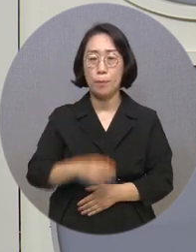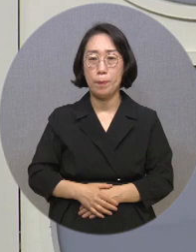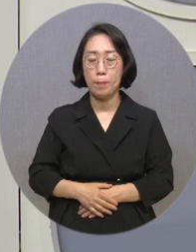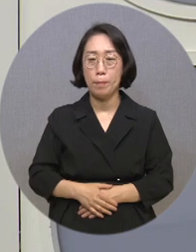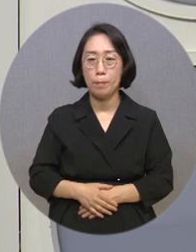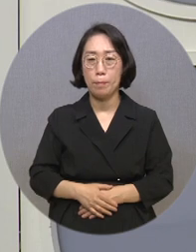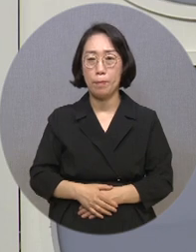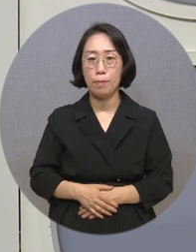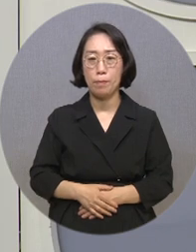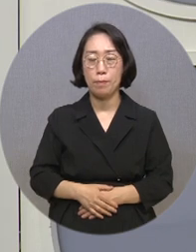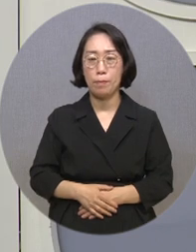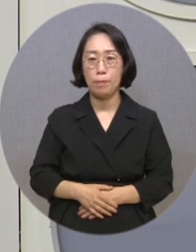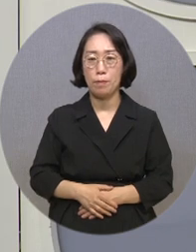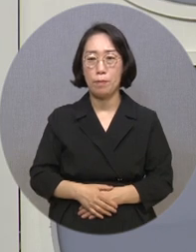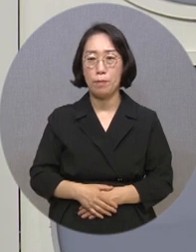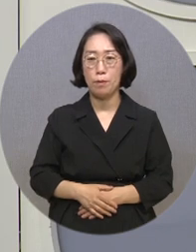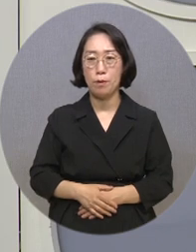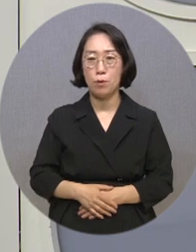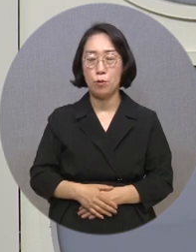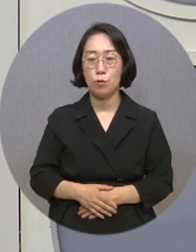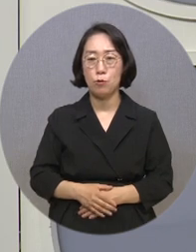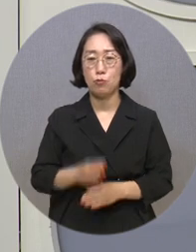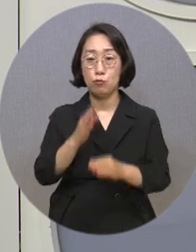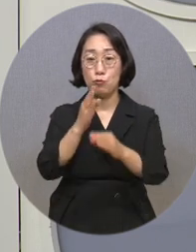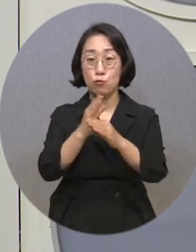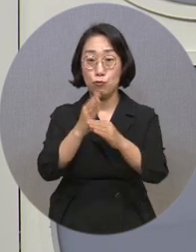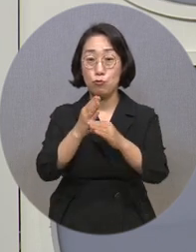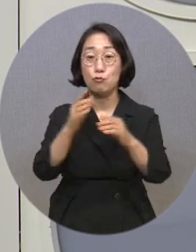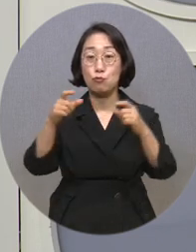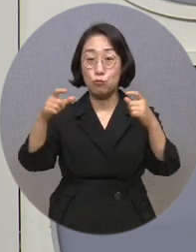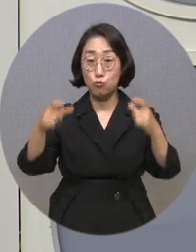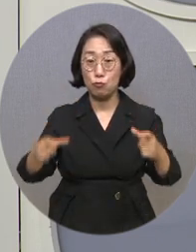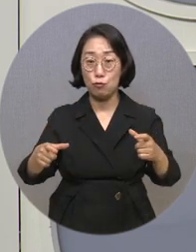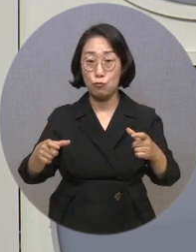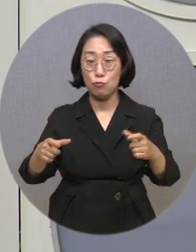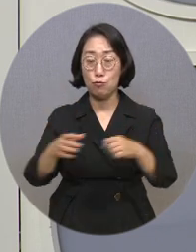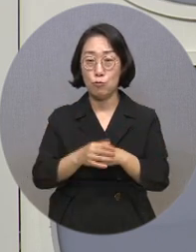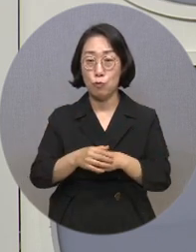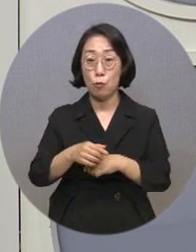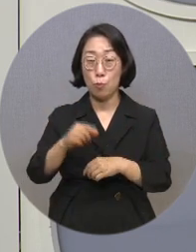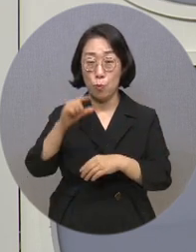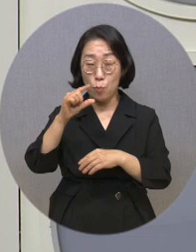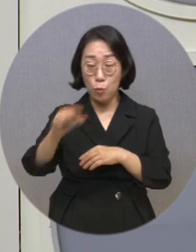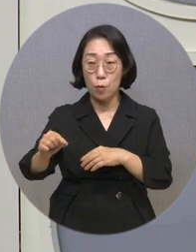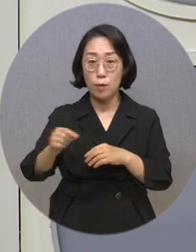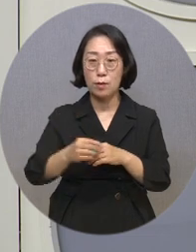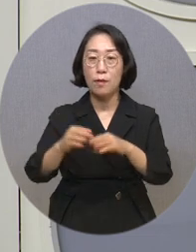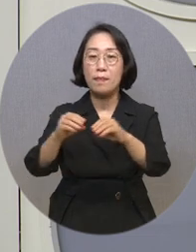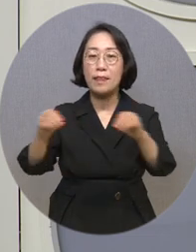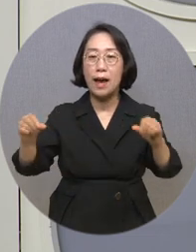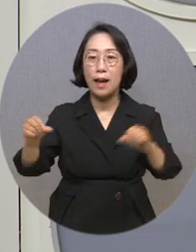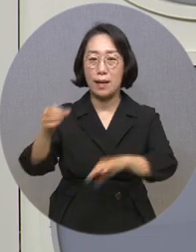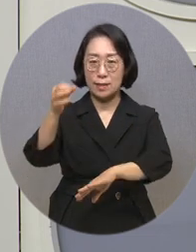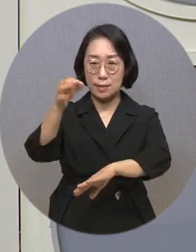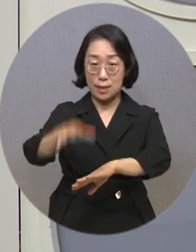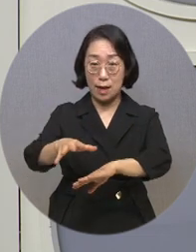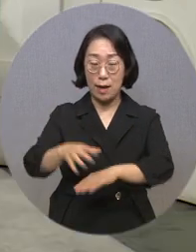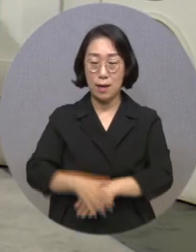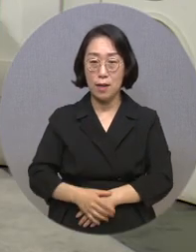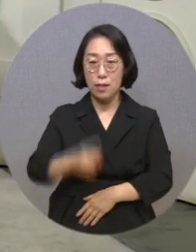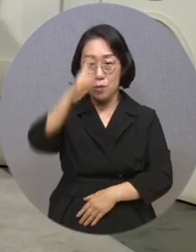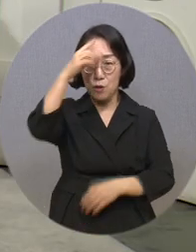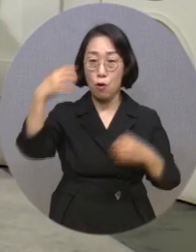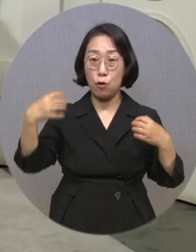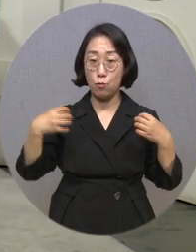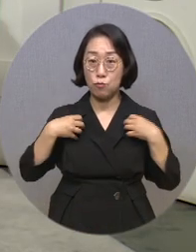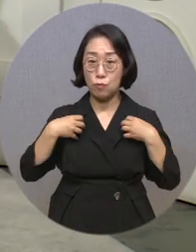그 중구 끝이에요. 어남동이가. 근데 그 중구 끝에다가 땅을 사가지고 이제 정부에서